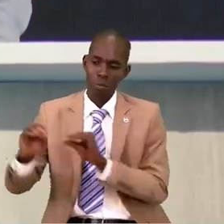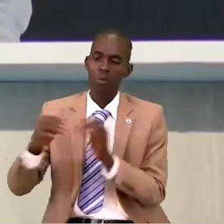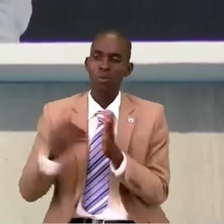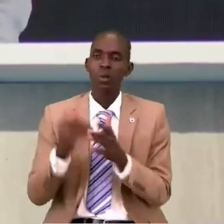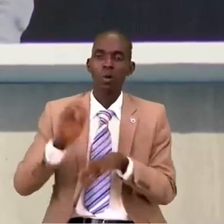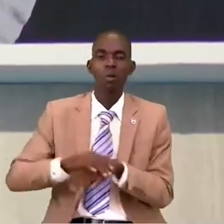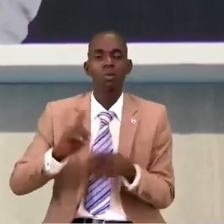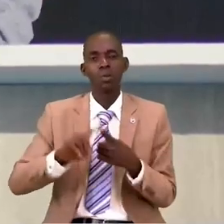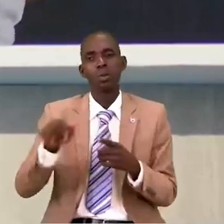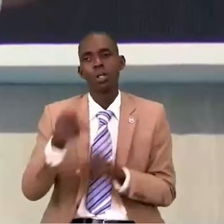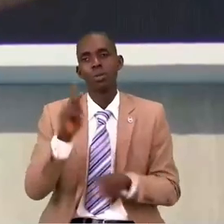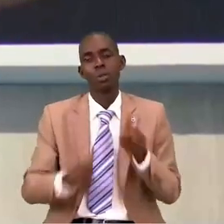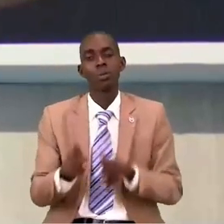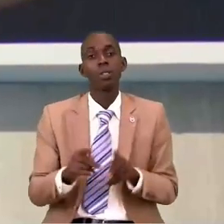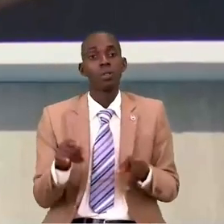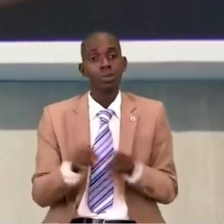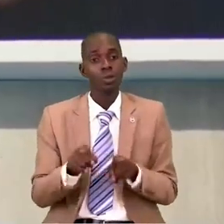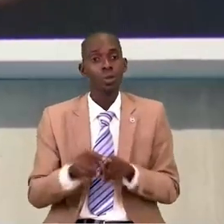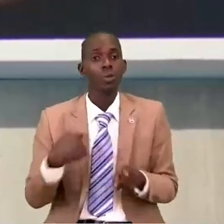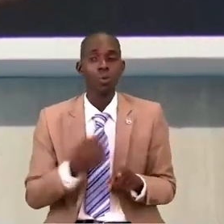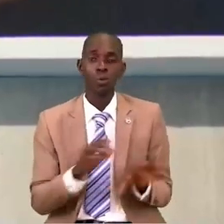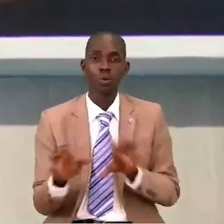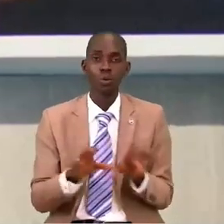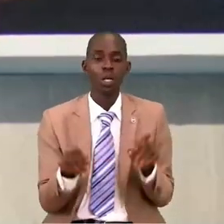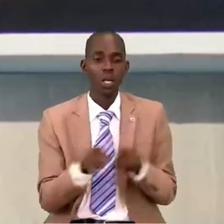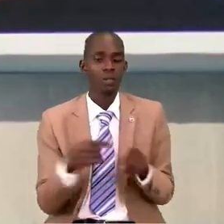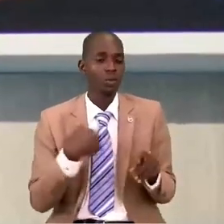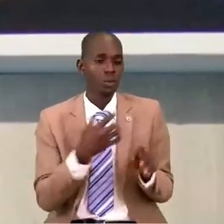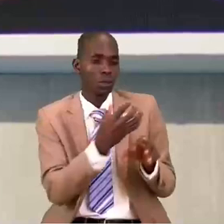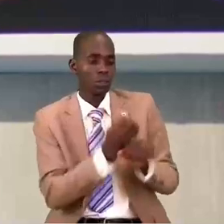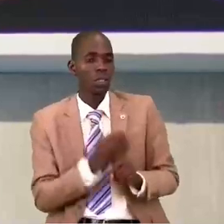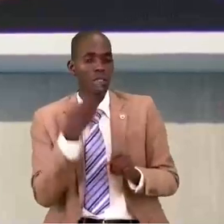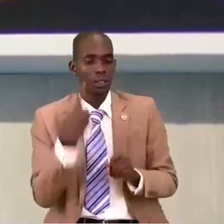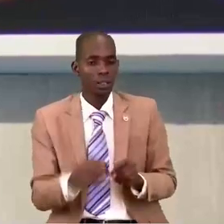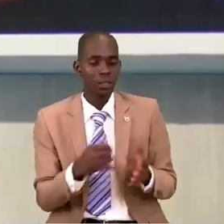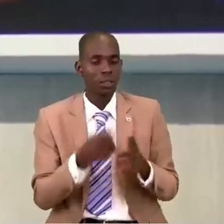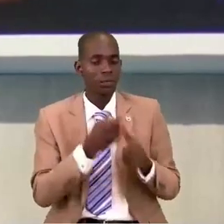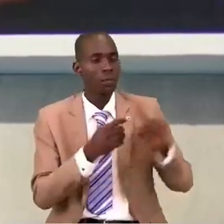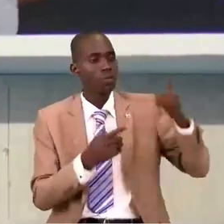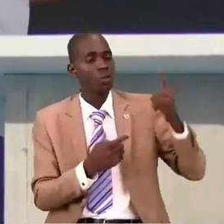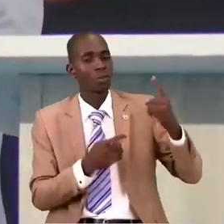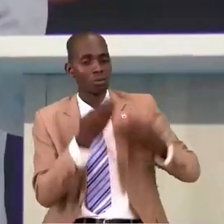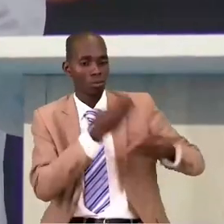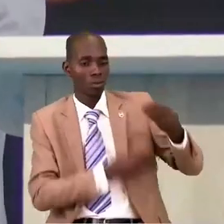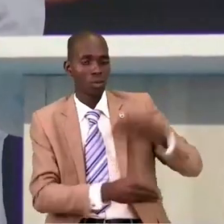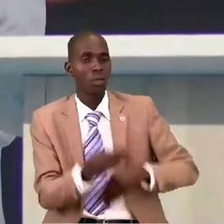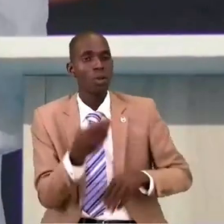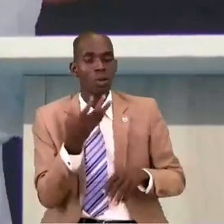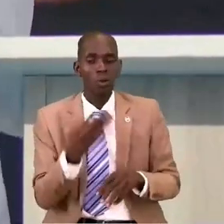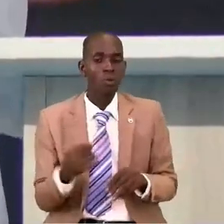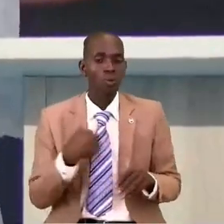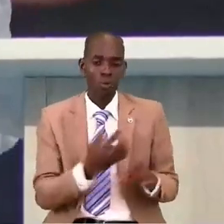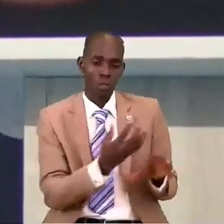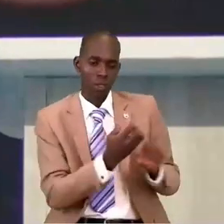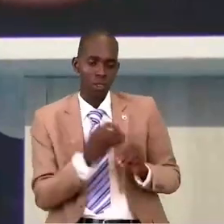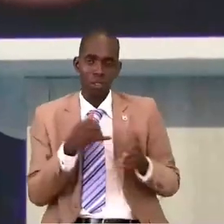force, l'autonomisation dans le Saint-Esprit et toutes les Écritures, l'entière révélation de la pensée de